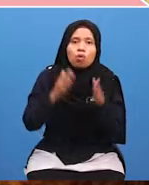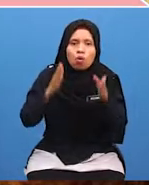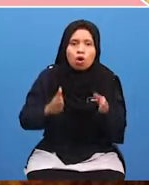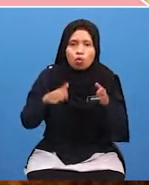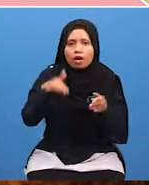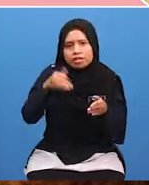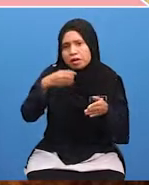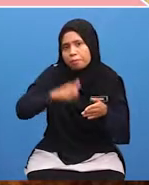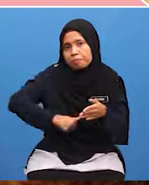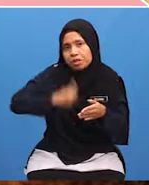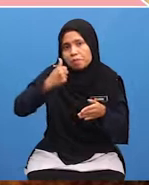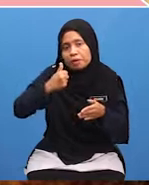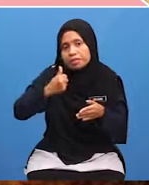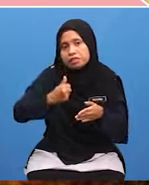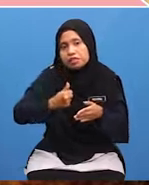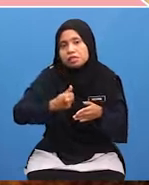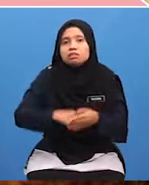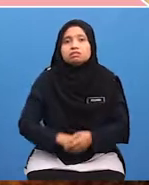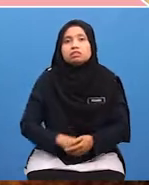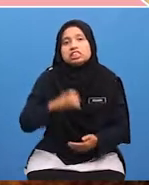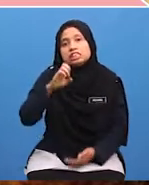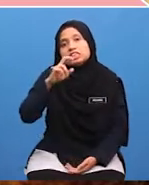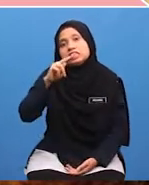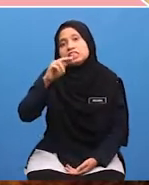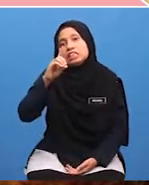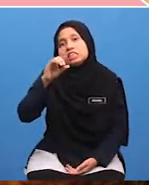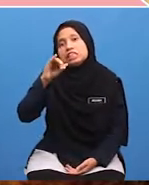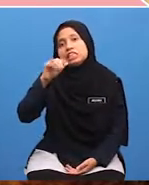dalam bidang agama dan cendekiawan Islam.